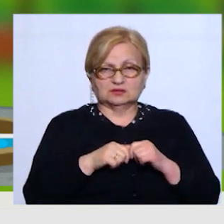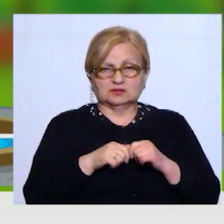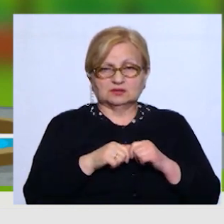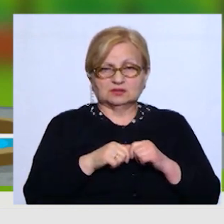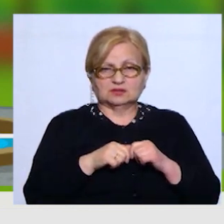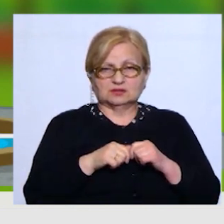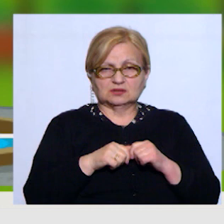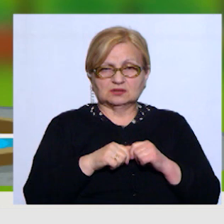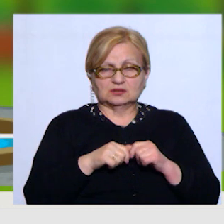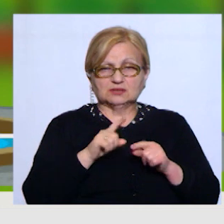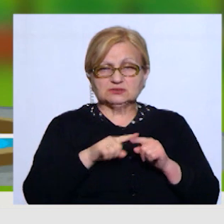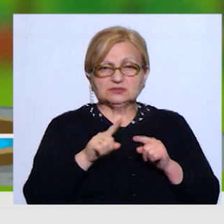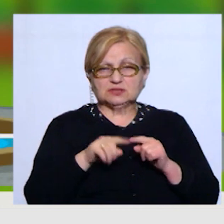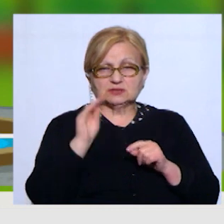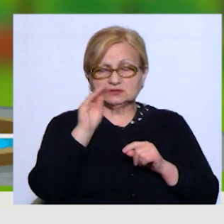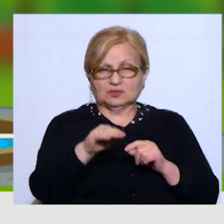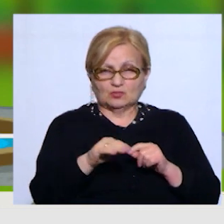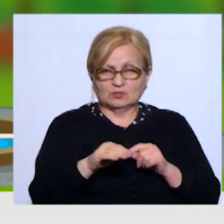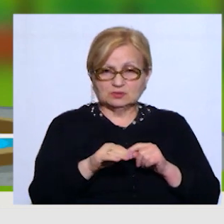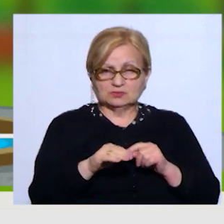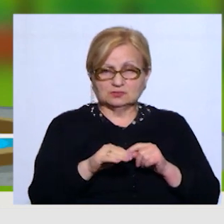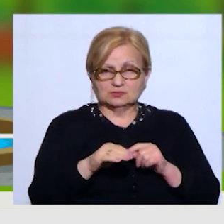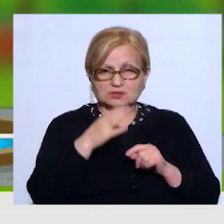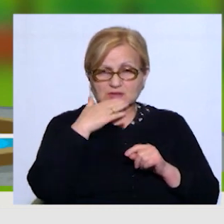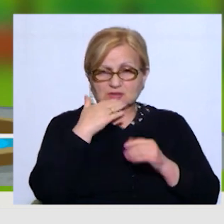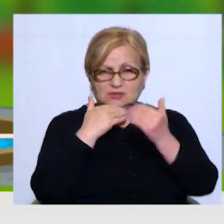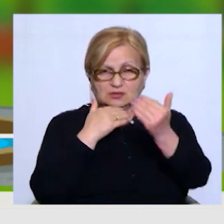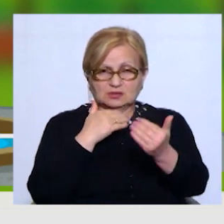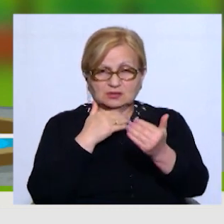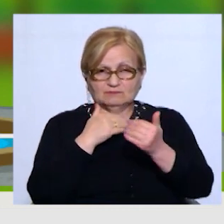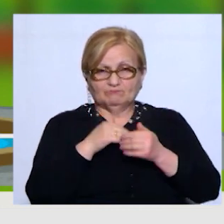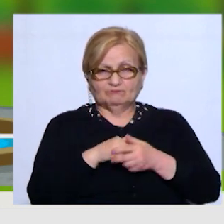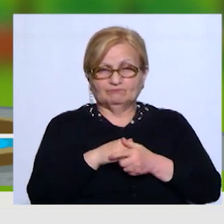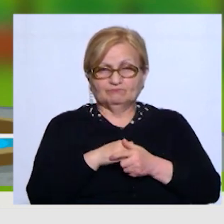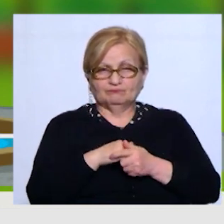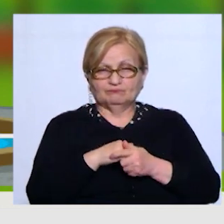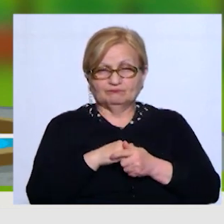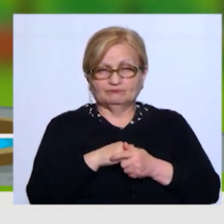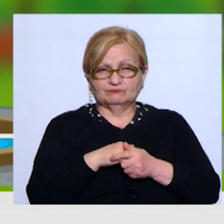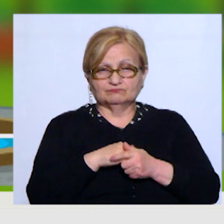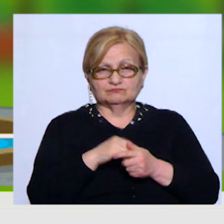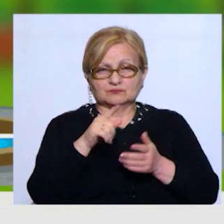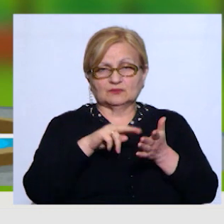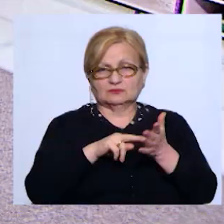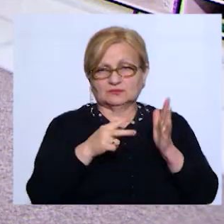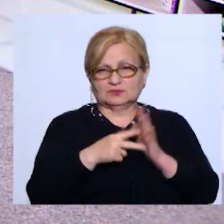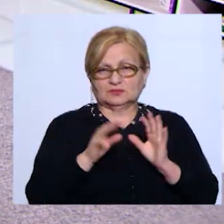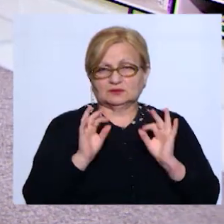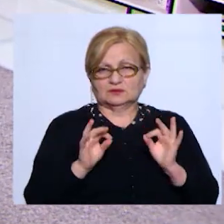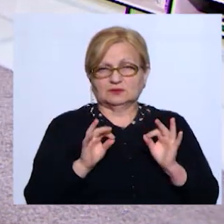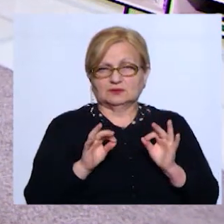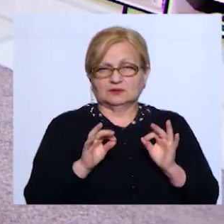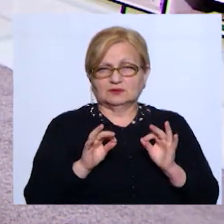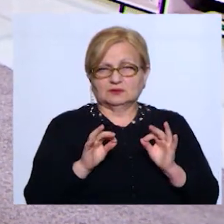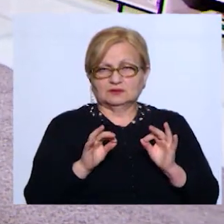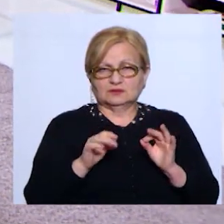აბა ახლა სიჩქარეს გავზრდი აი ამ წყლისას, თქვათ. აბა ესე. და აი დაგეგმარდა სწორად, ხო? ანუ ჩემი მიზანია ირო